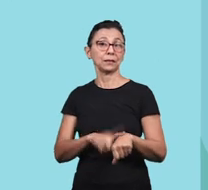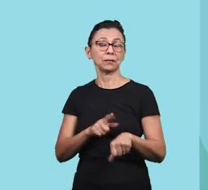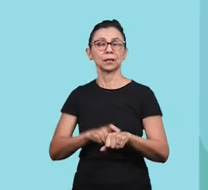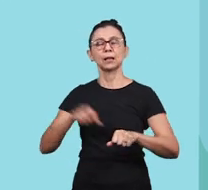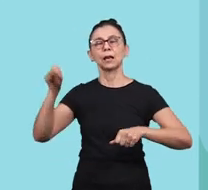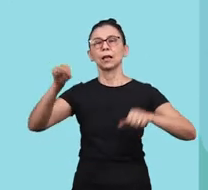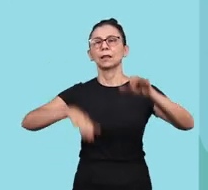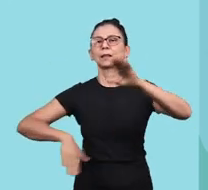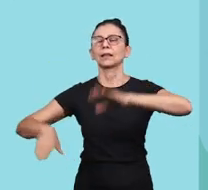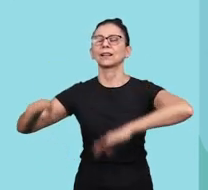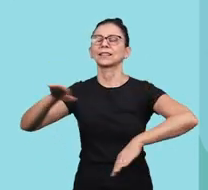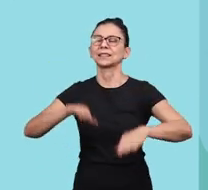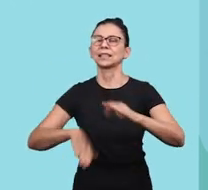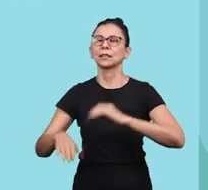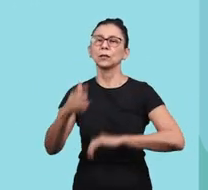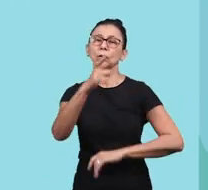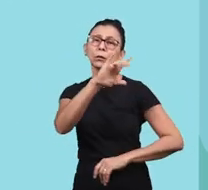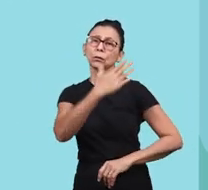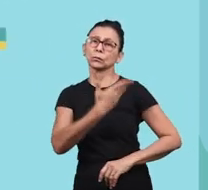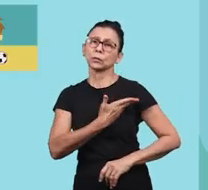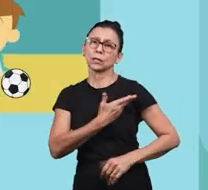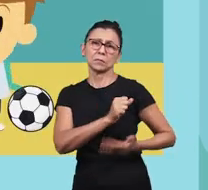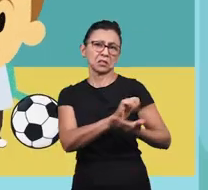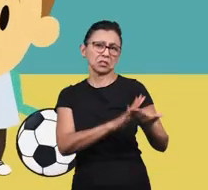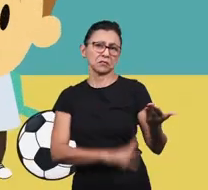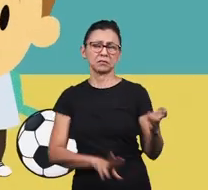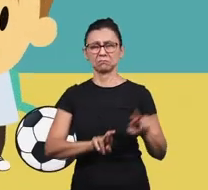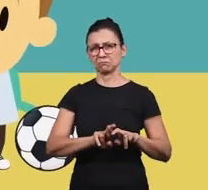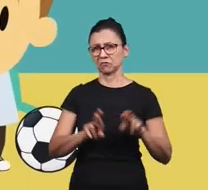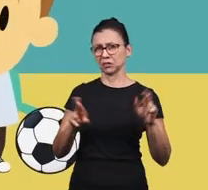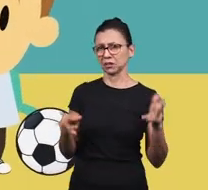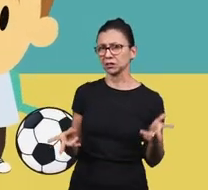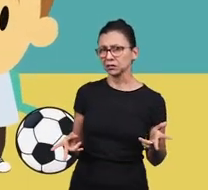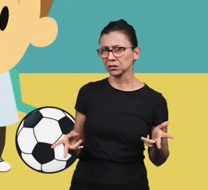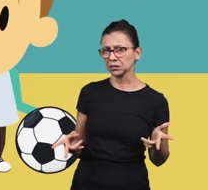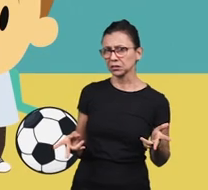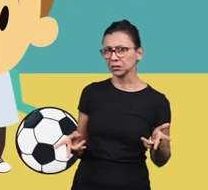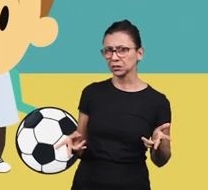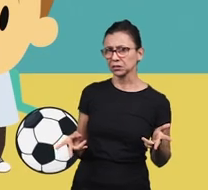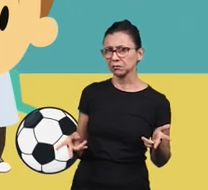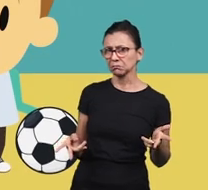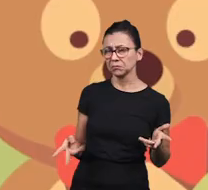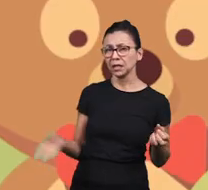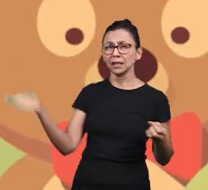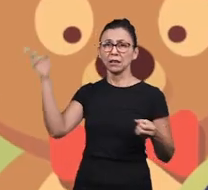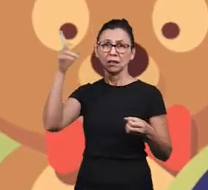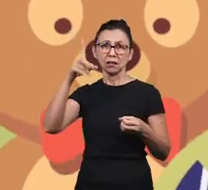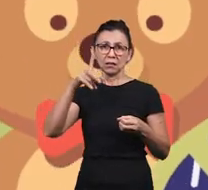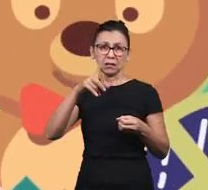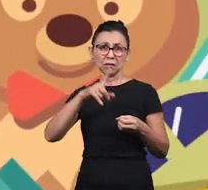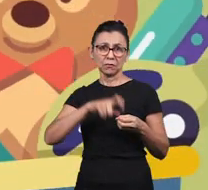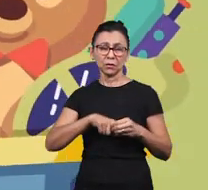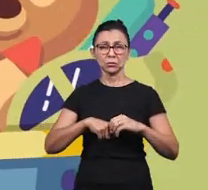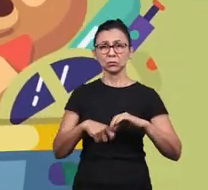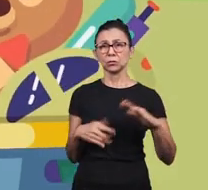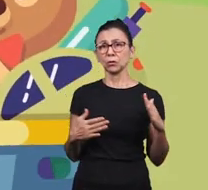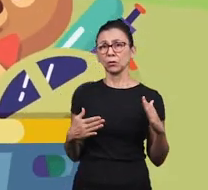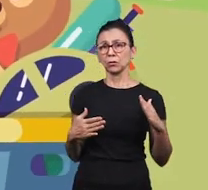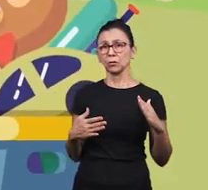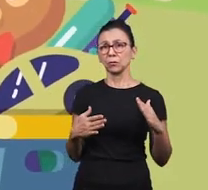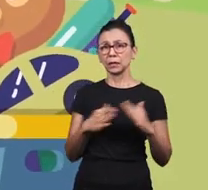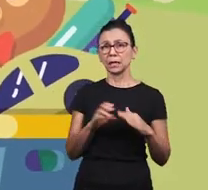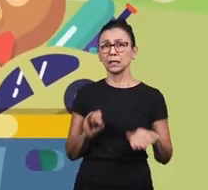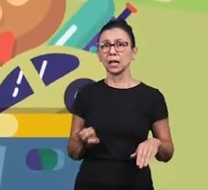la pratique d'activités physiques, mais d'autres collègues d'Héloïse ont dans leur routine des activités différentes. En revenant de la